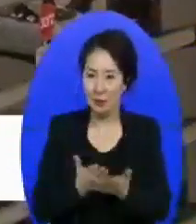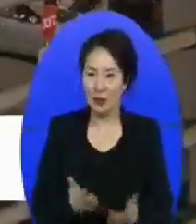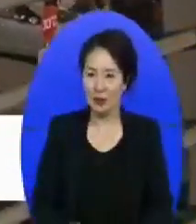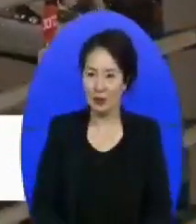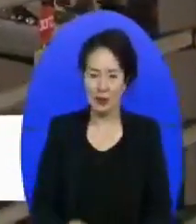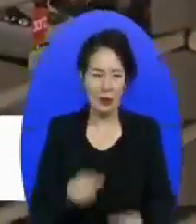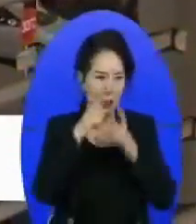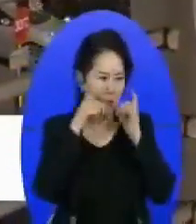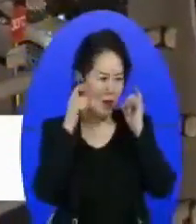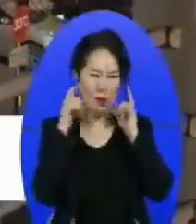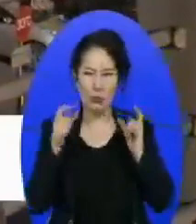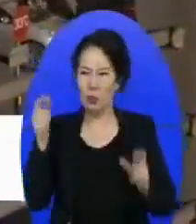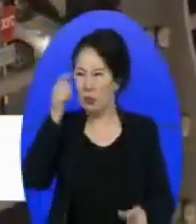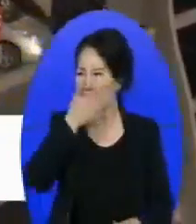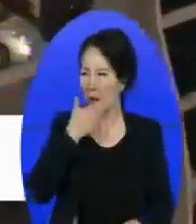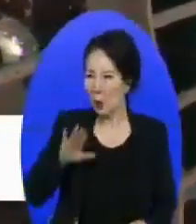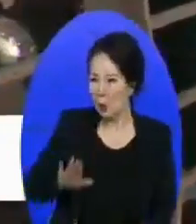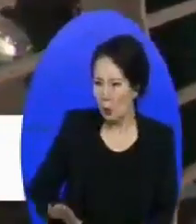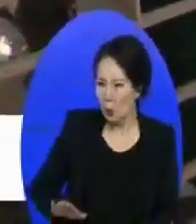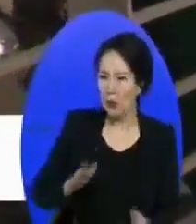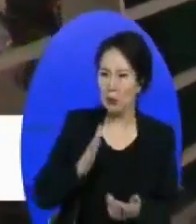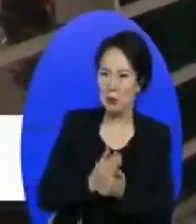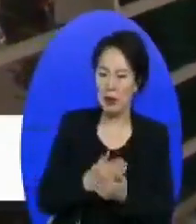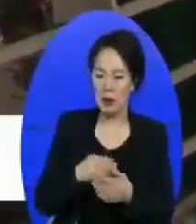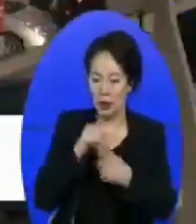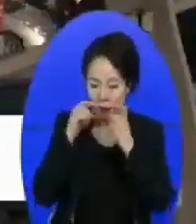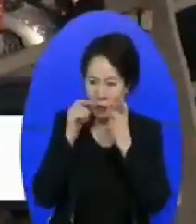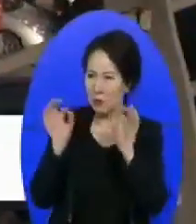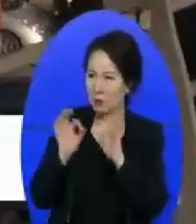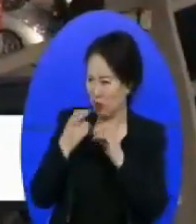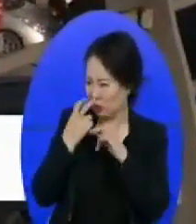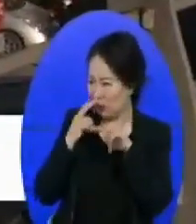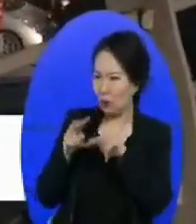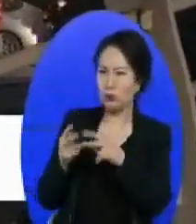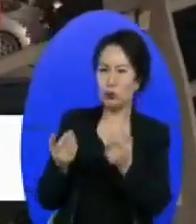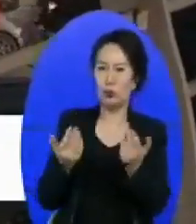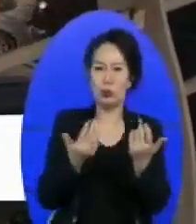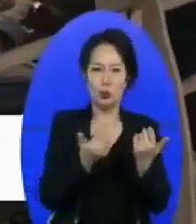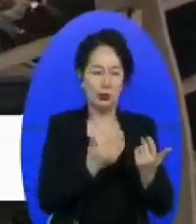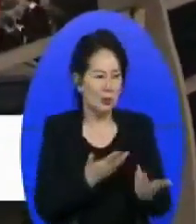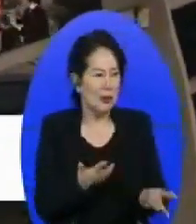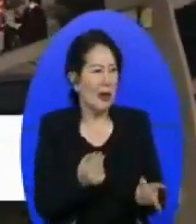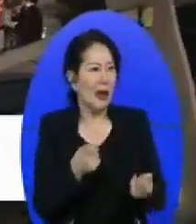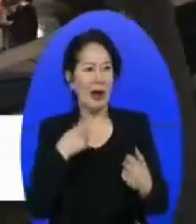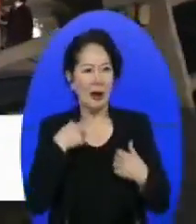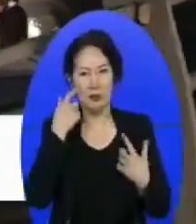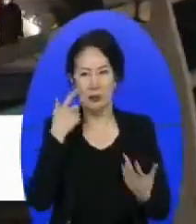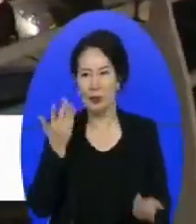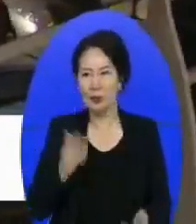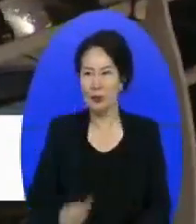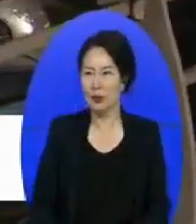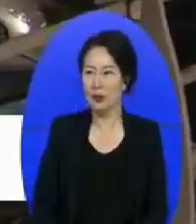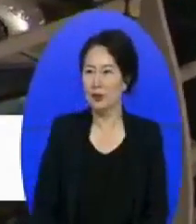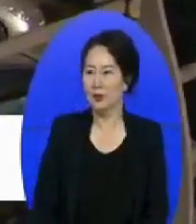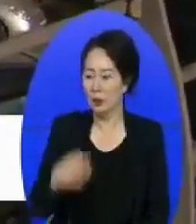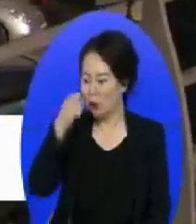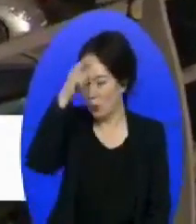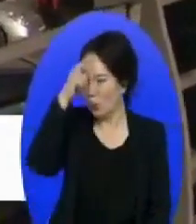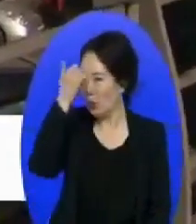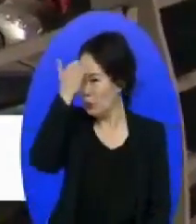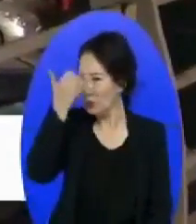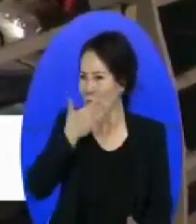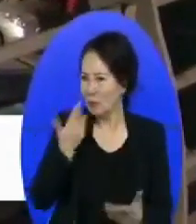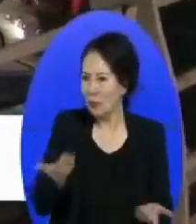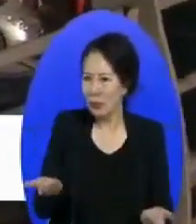ерөөсөө маск зүүсэн хаа. Хүүхдээ явж чинь бас л маскгүй. Энэ маск зүүх байгаа юмсыг одоо яах мэдэхгүй байна. Ухамсаргүй л байна, тийм